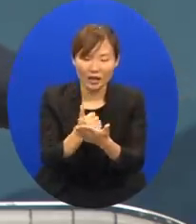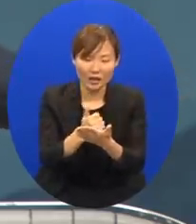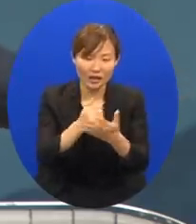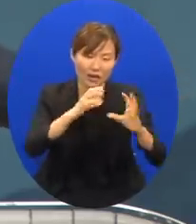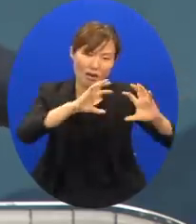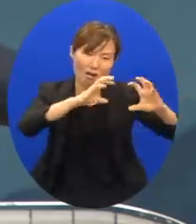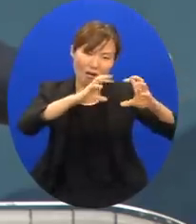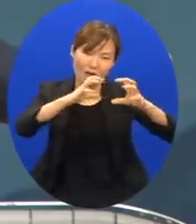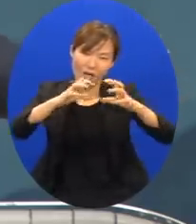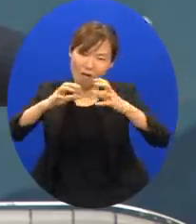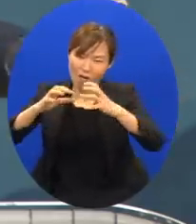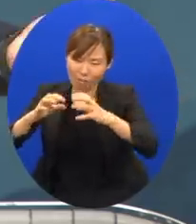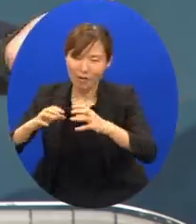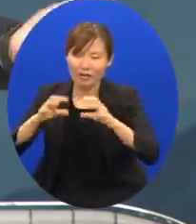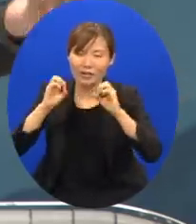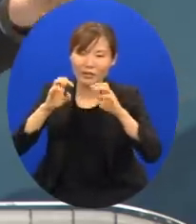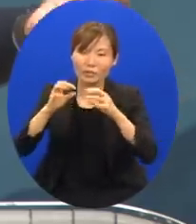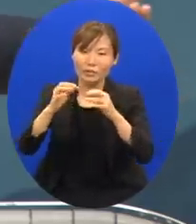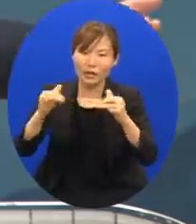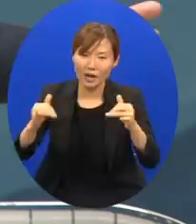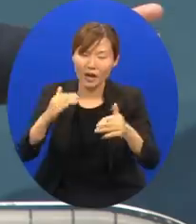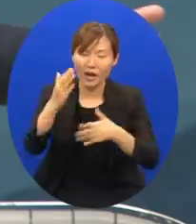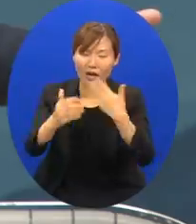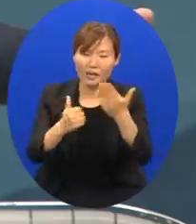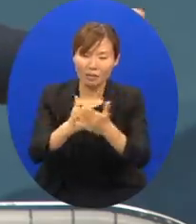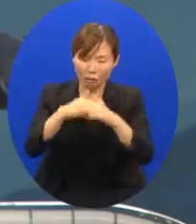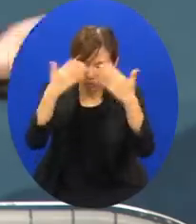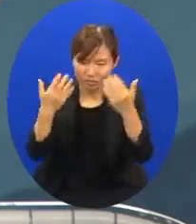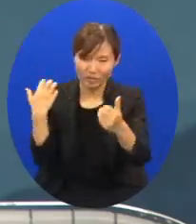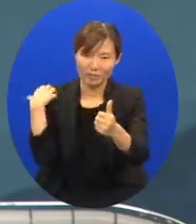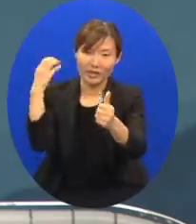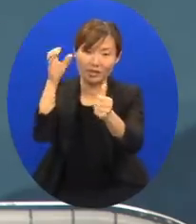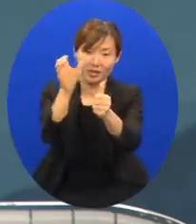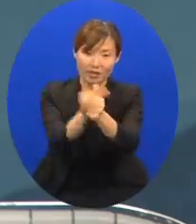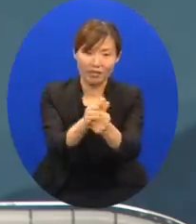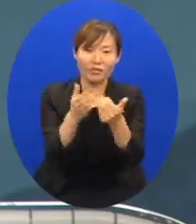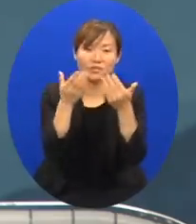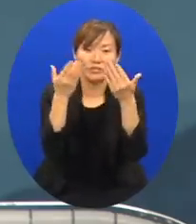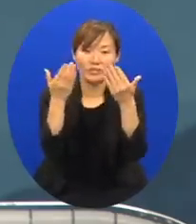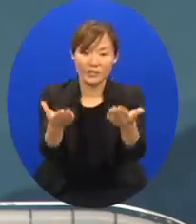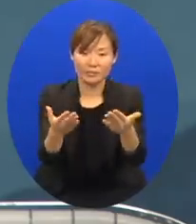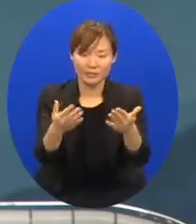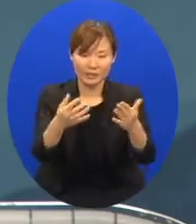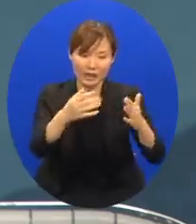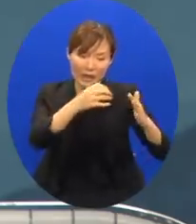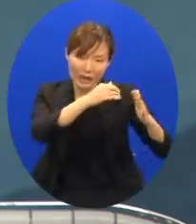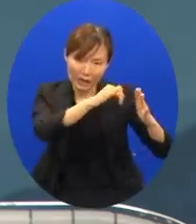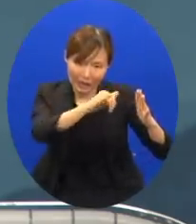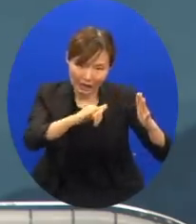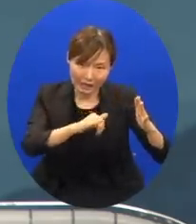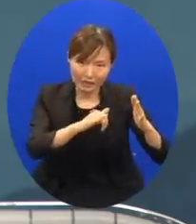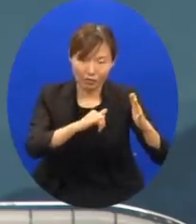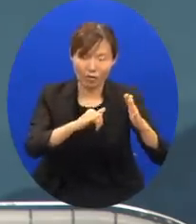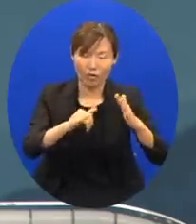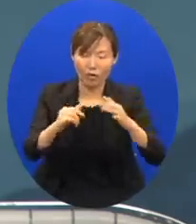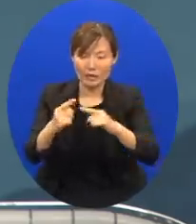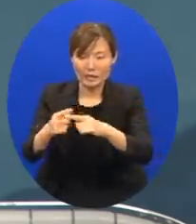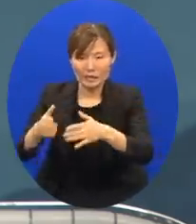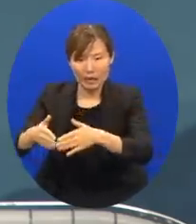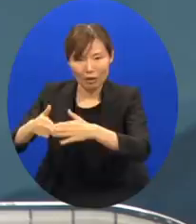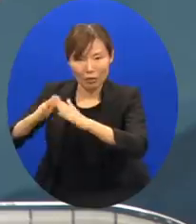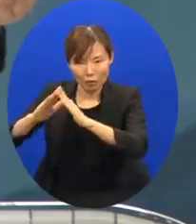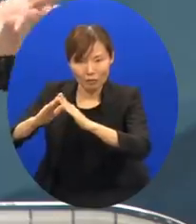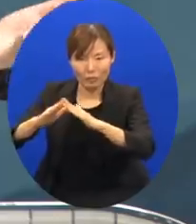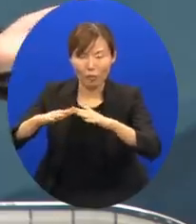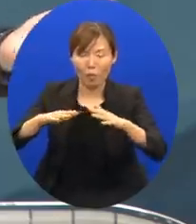나가있는 선교사님 하나님의 선에 오늘도 부탁한 그가 정도 그 세운 교회도 오늘도 하나님의 은혜의